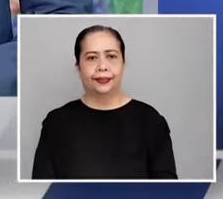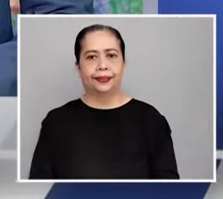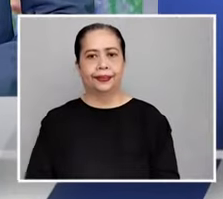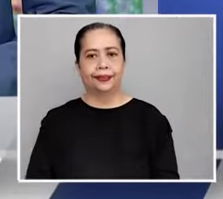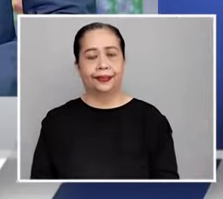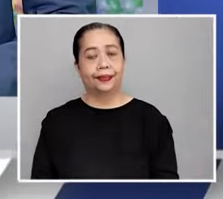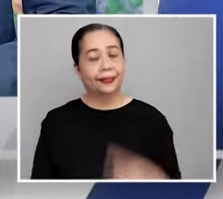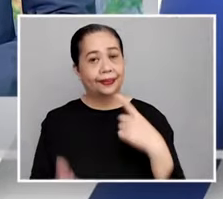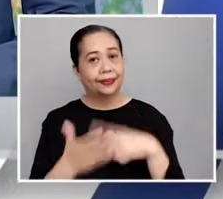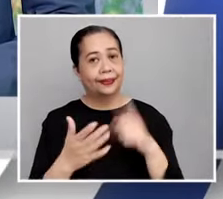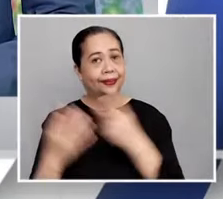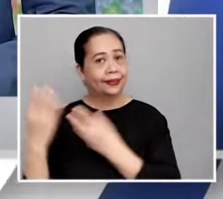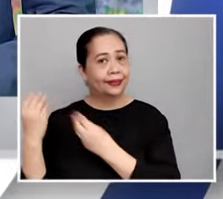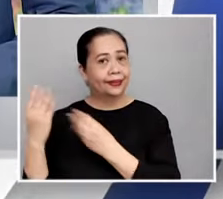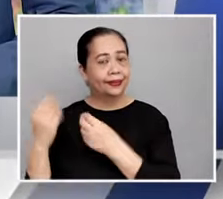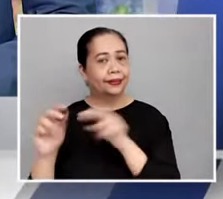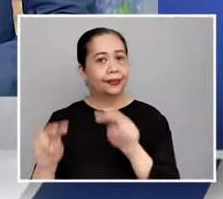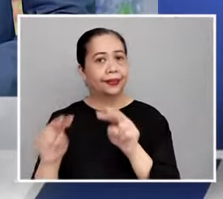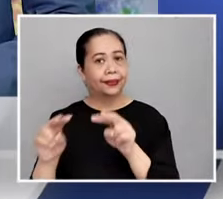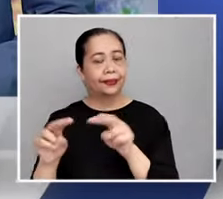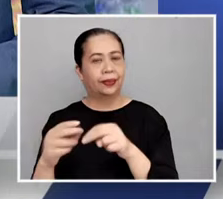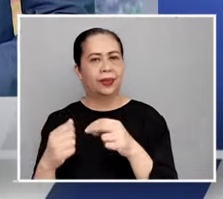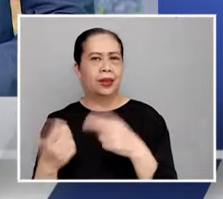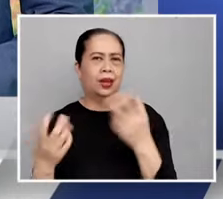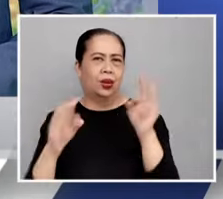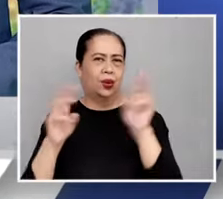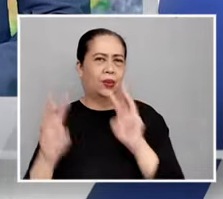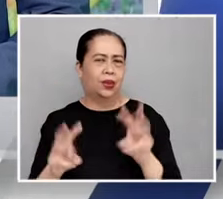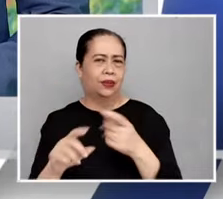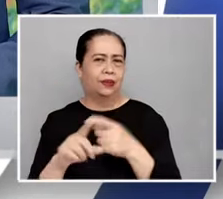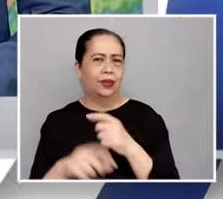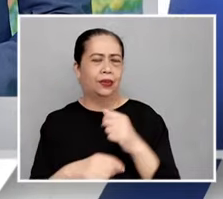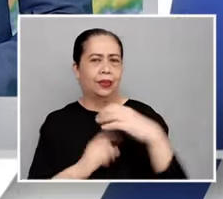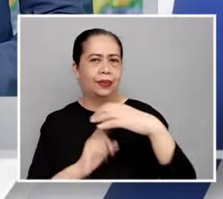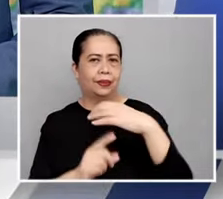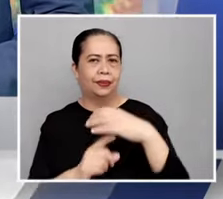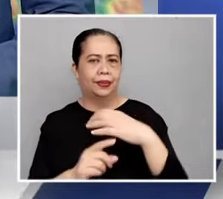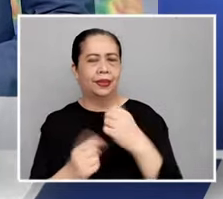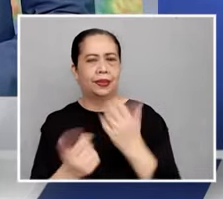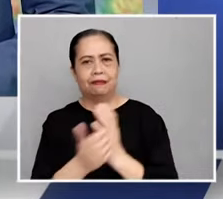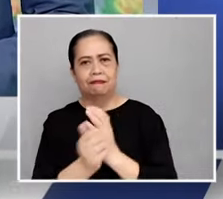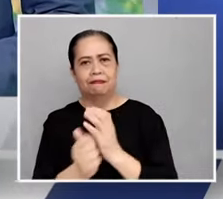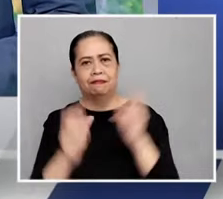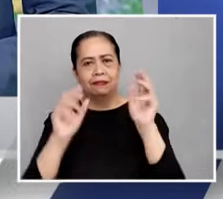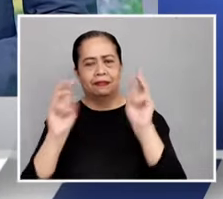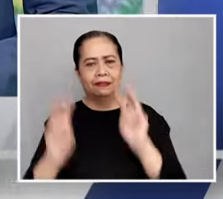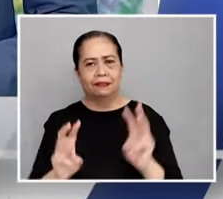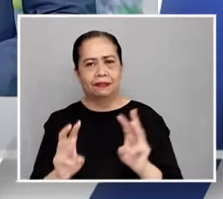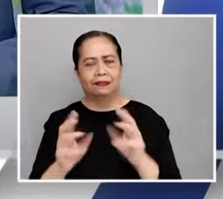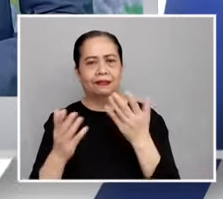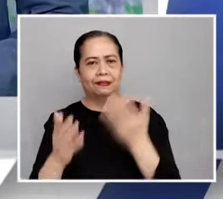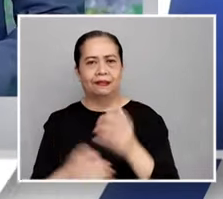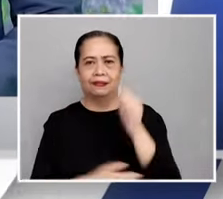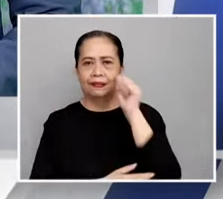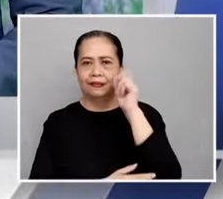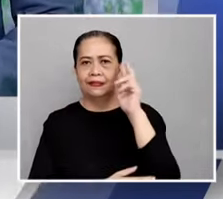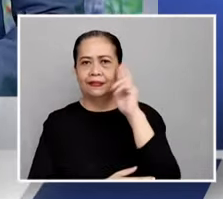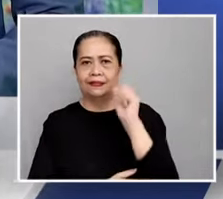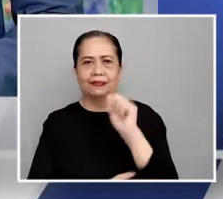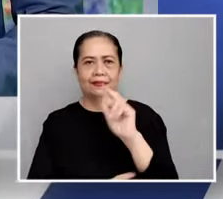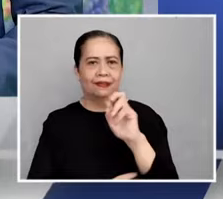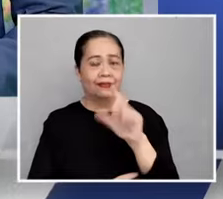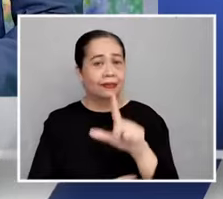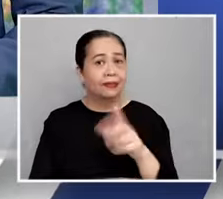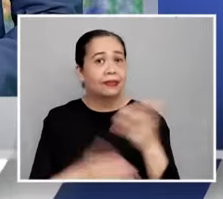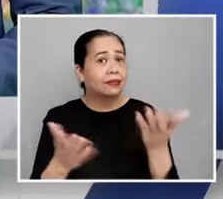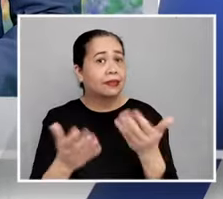Alamin natin ang update sa binabantayang sama ng panahon mula kay ABS-CBN resident meteorologist Ariel Rojas. Ariel,